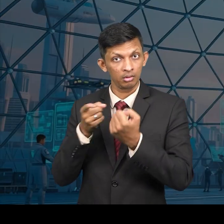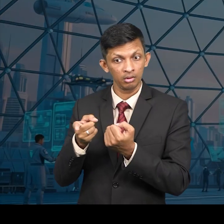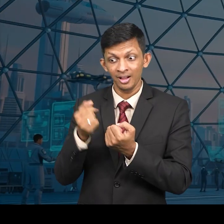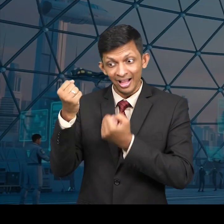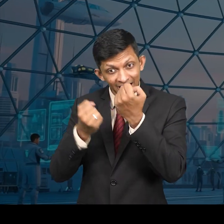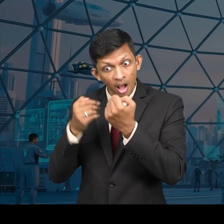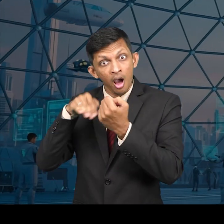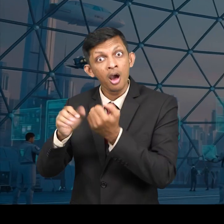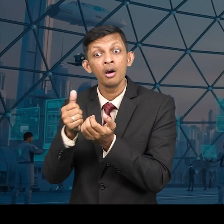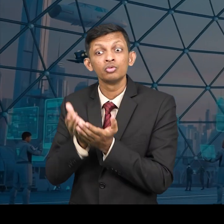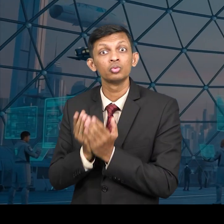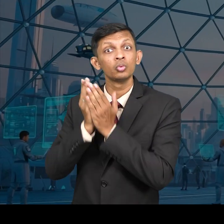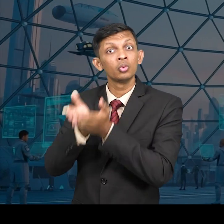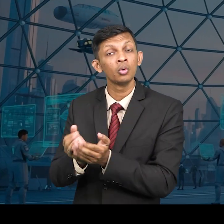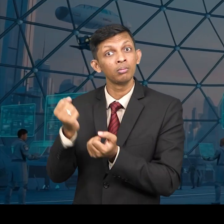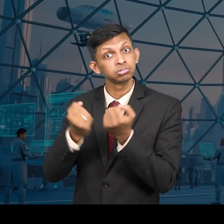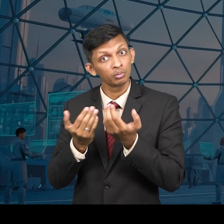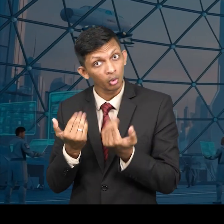पानी में चलने वाली कारें,